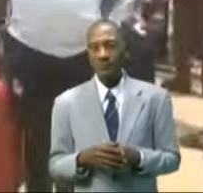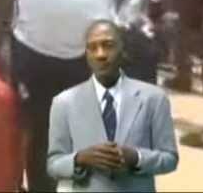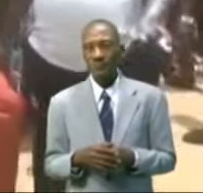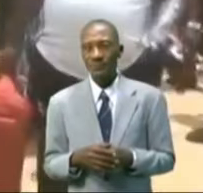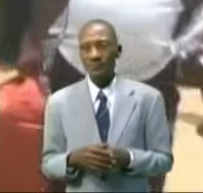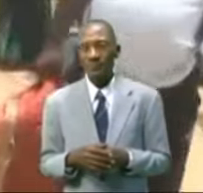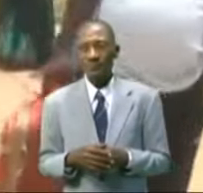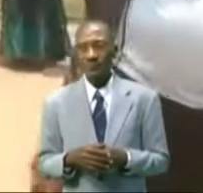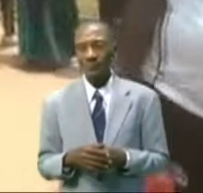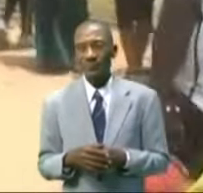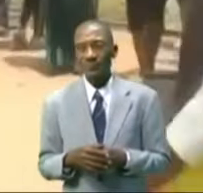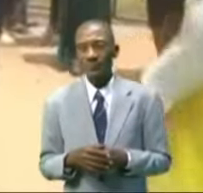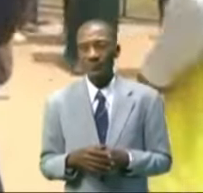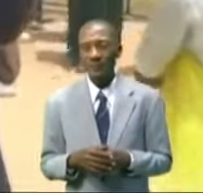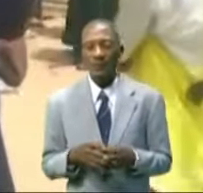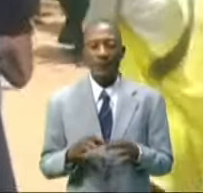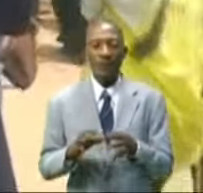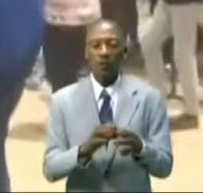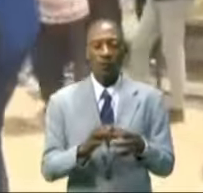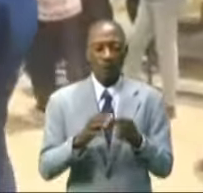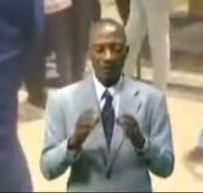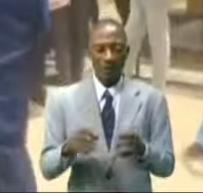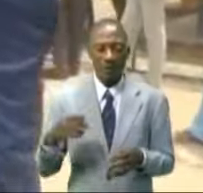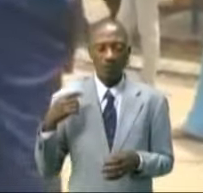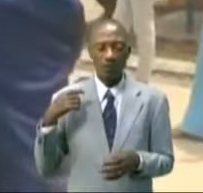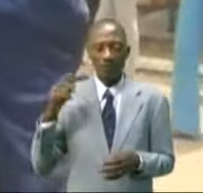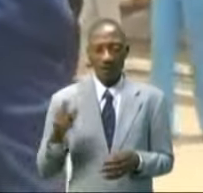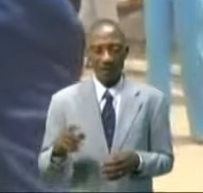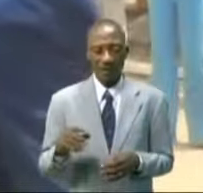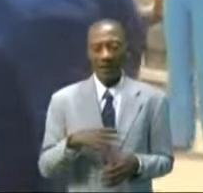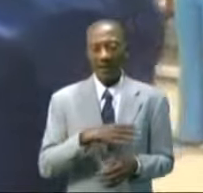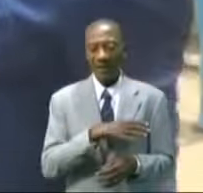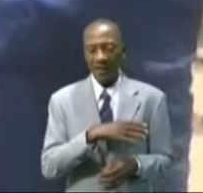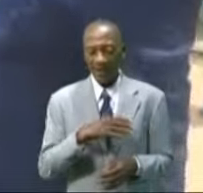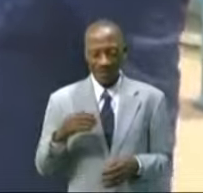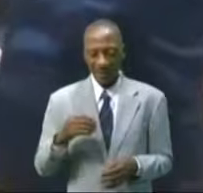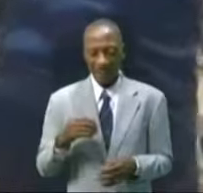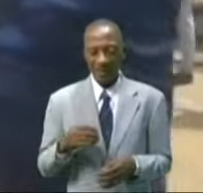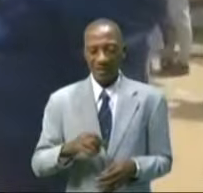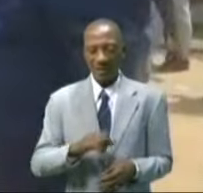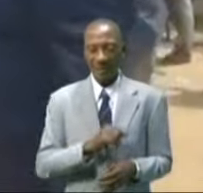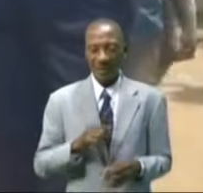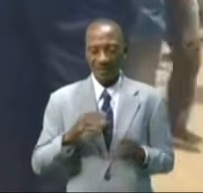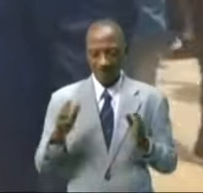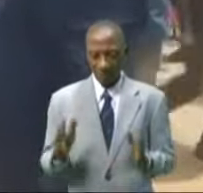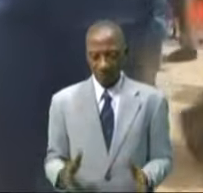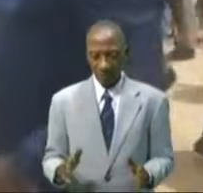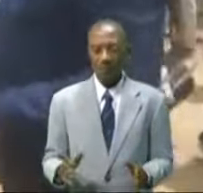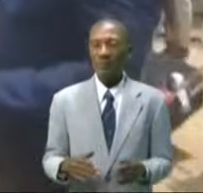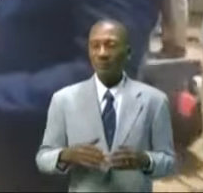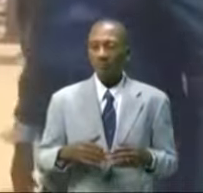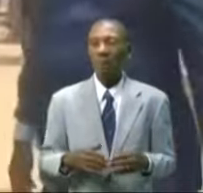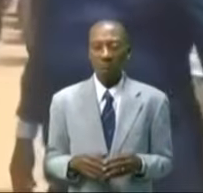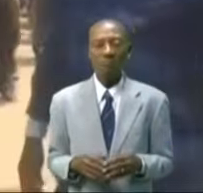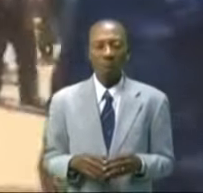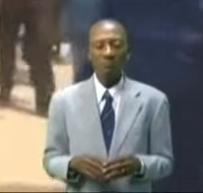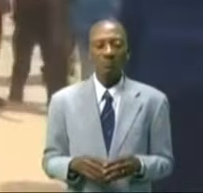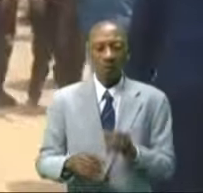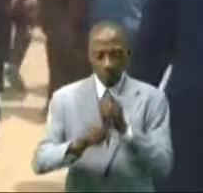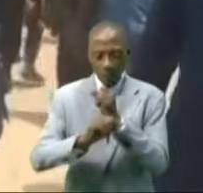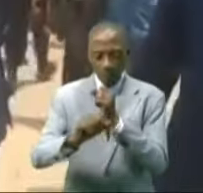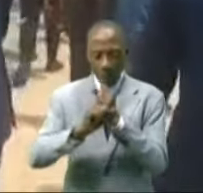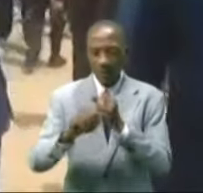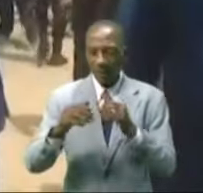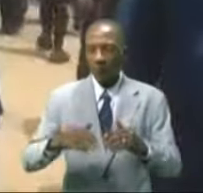les élections des gouverneurs et sénateurs dans la province de la Tchopo. Augustin Osumaka affirme détenir la